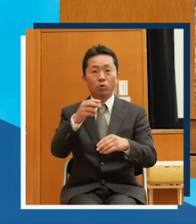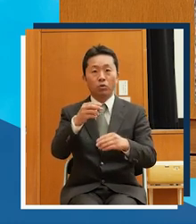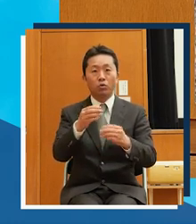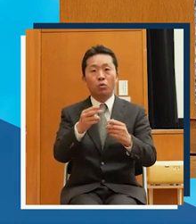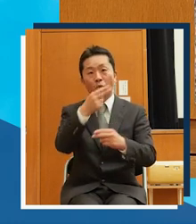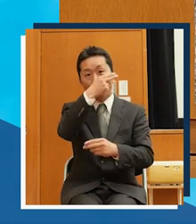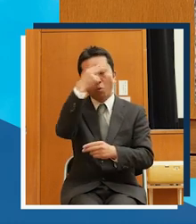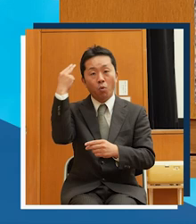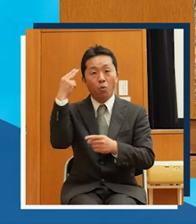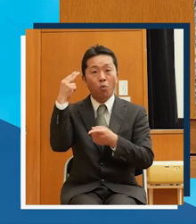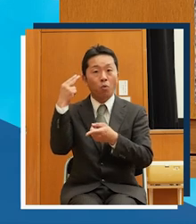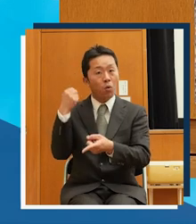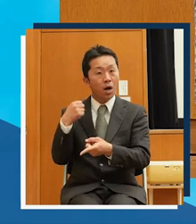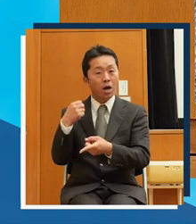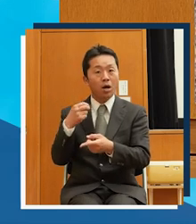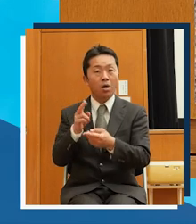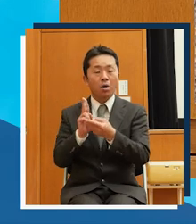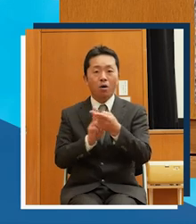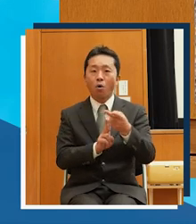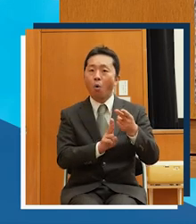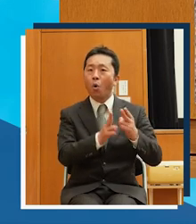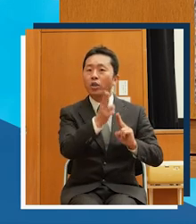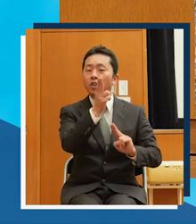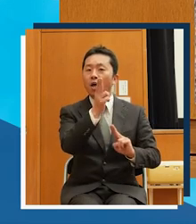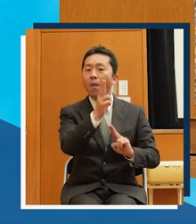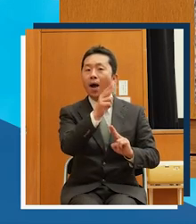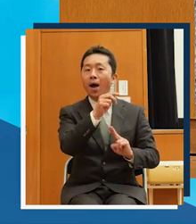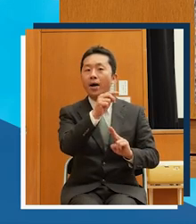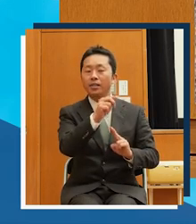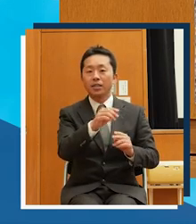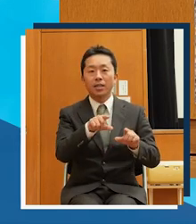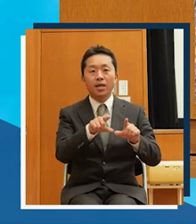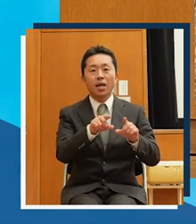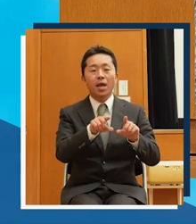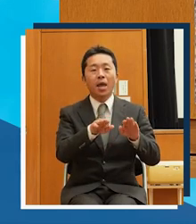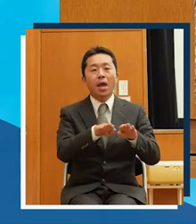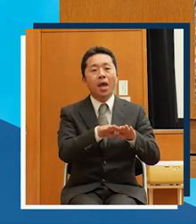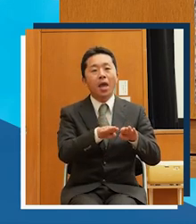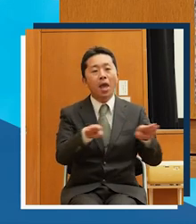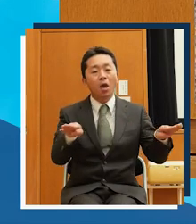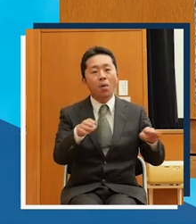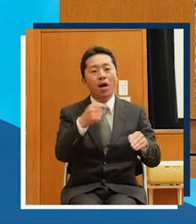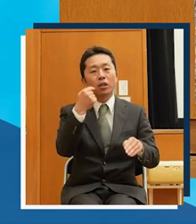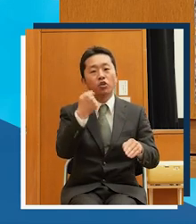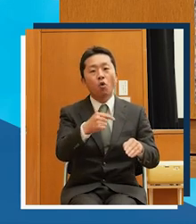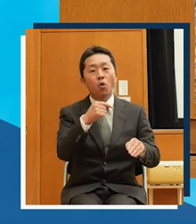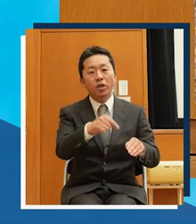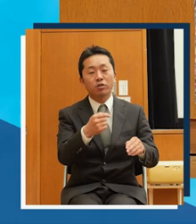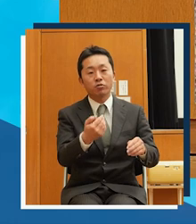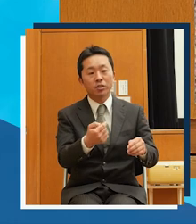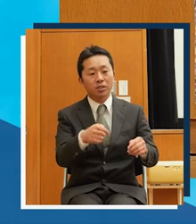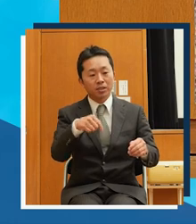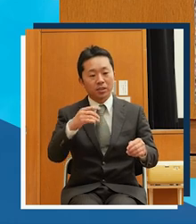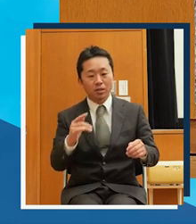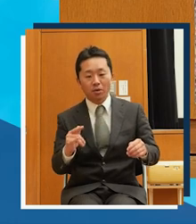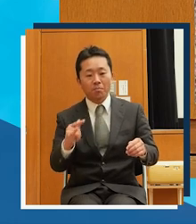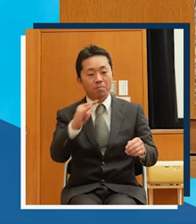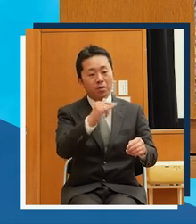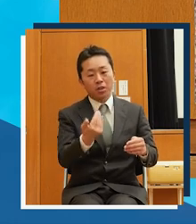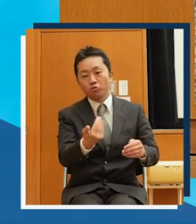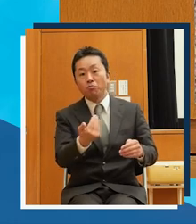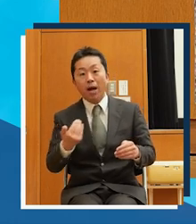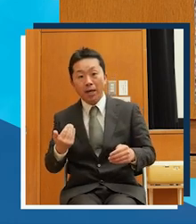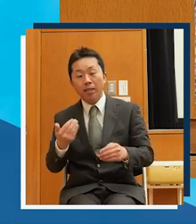はあの沖縄にえ平和教育で修学旅行で行く前に半年間えそれぞれ